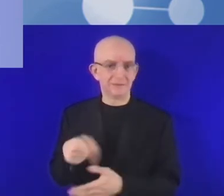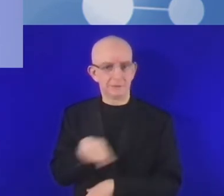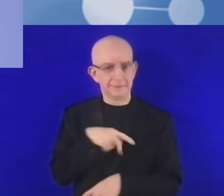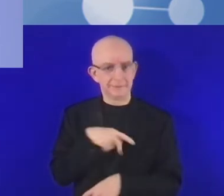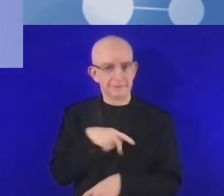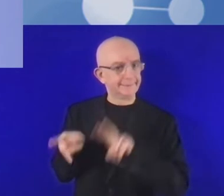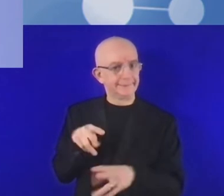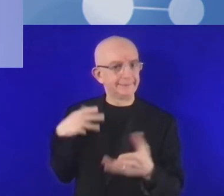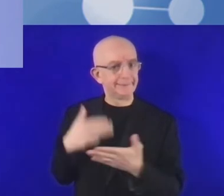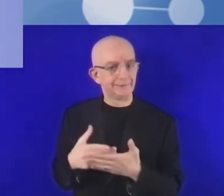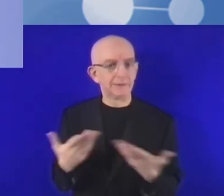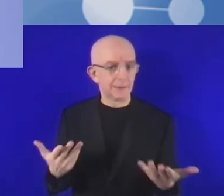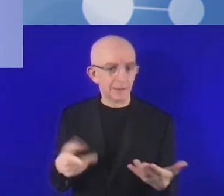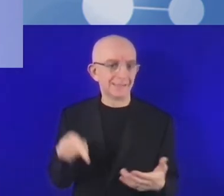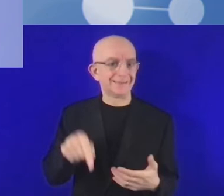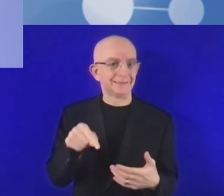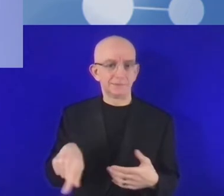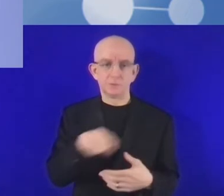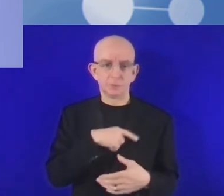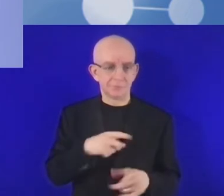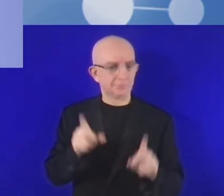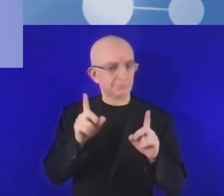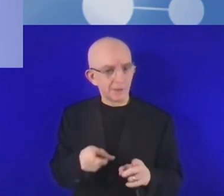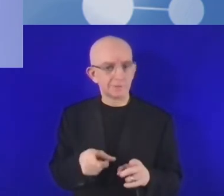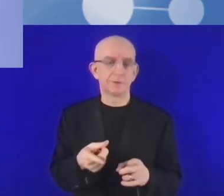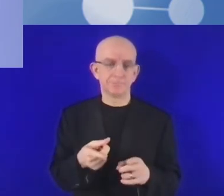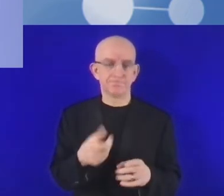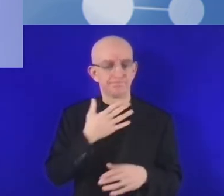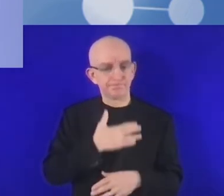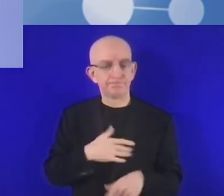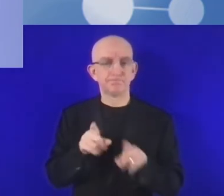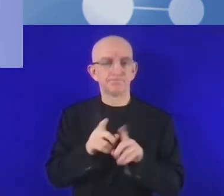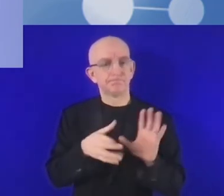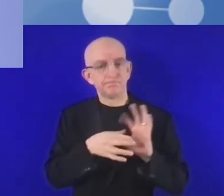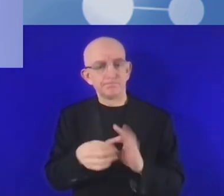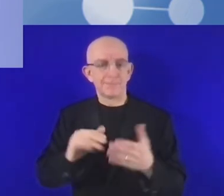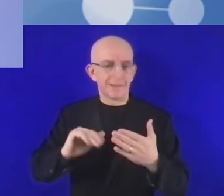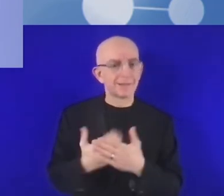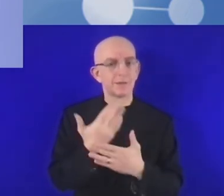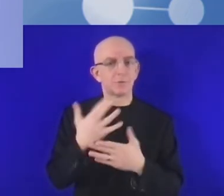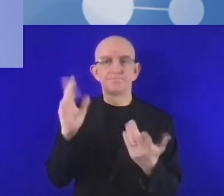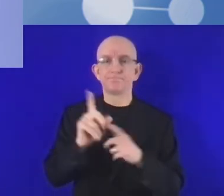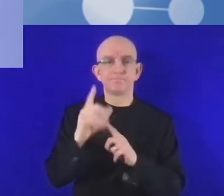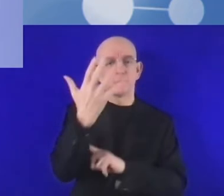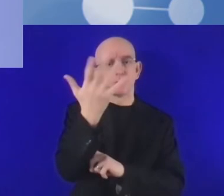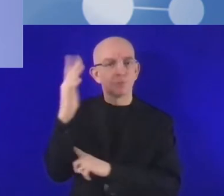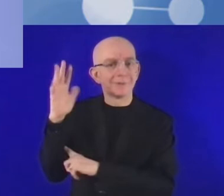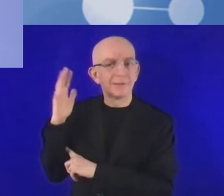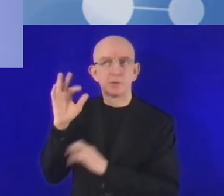资金方面，这个鸿沟是比较高的。当然，我们知道未来对这